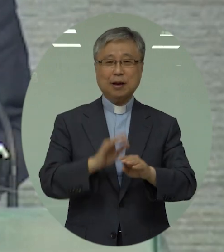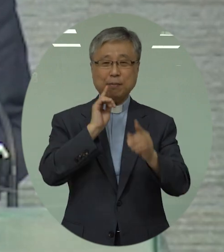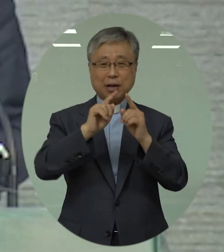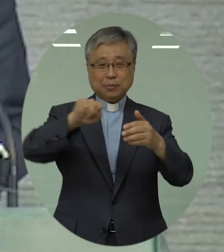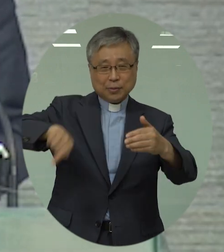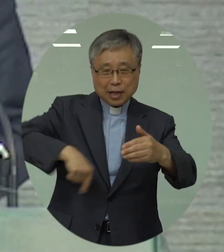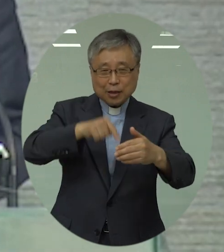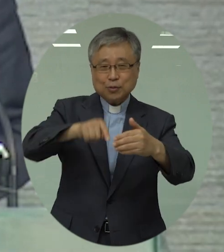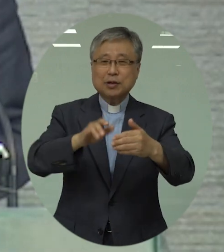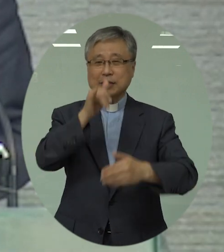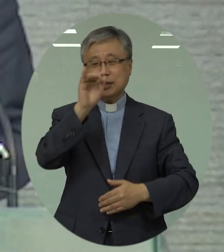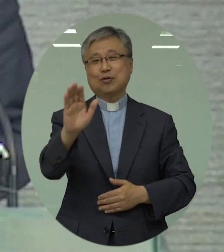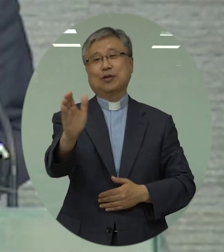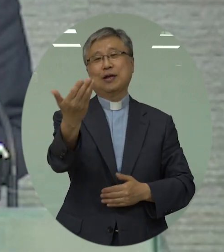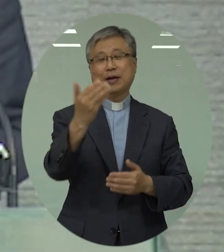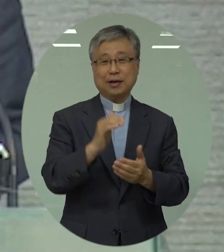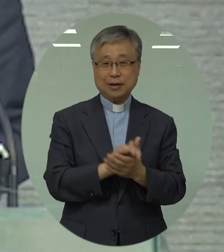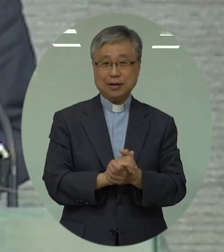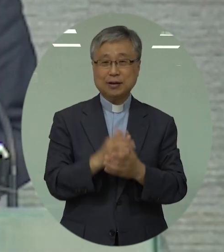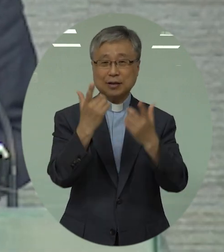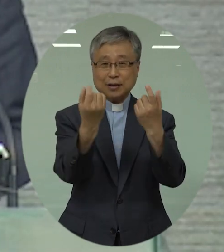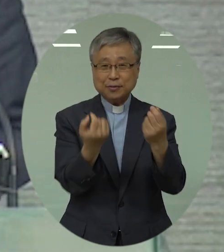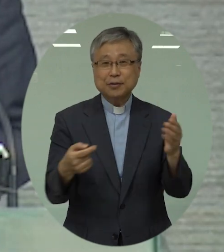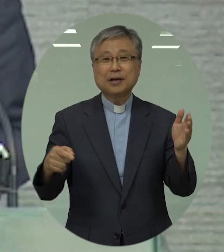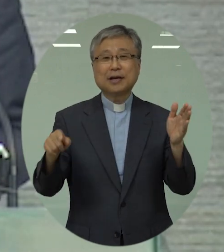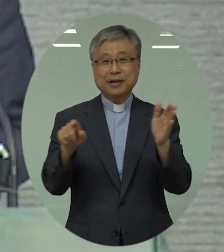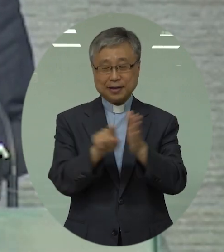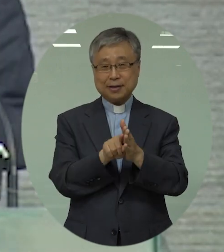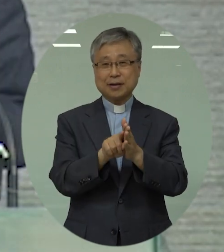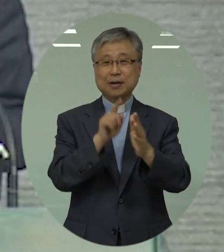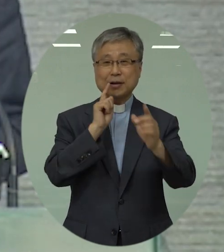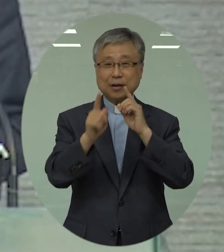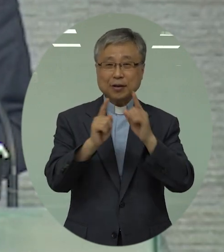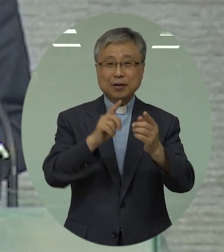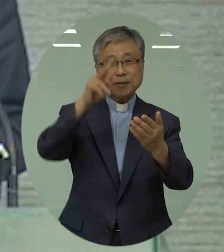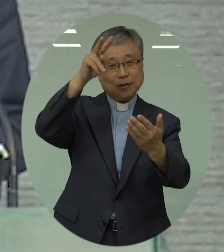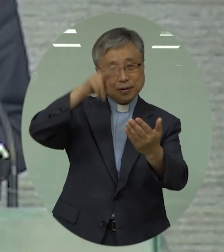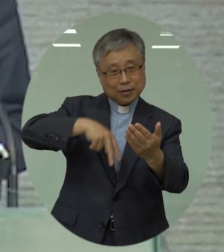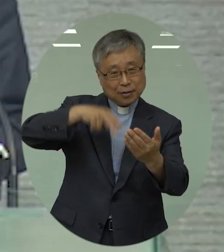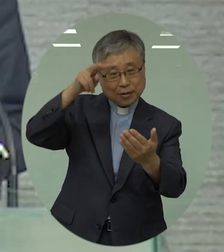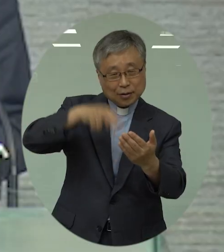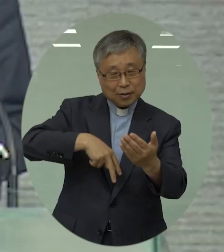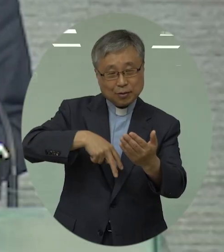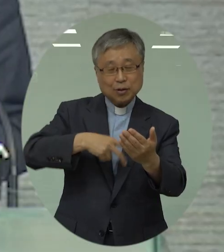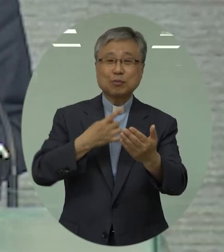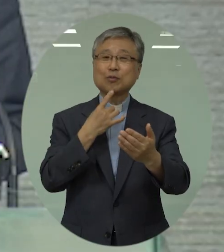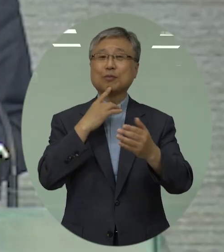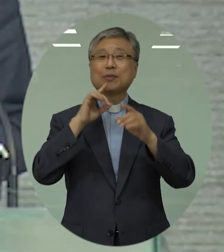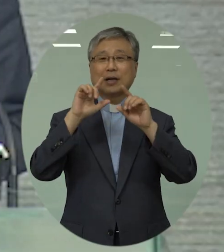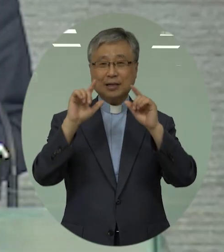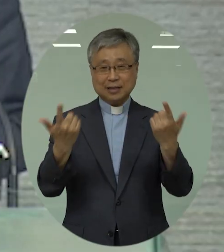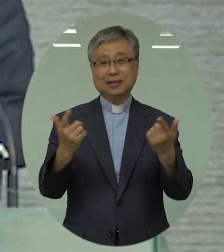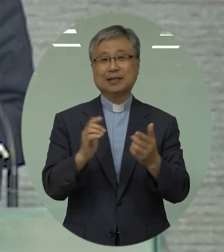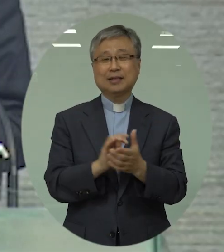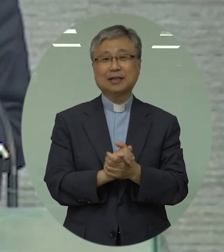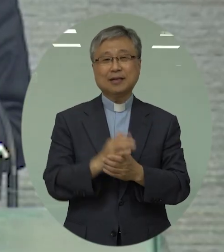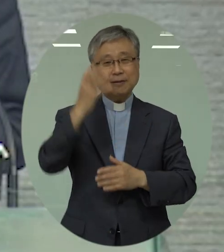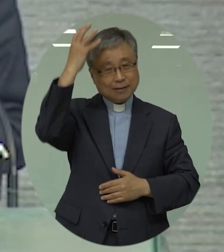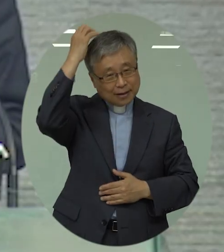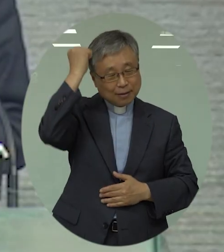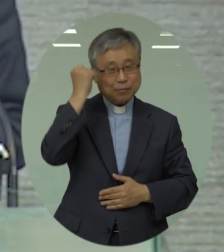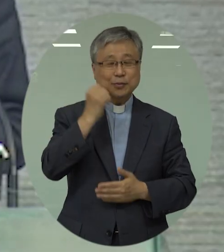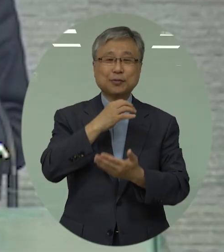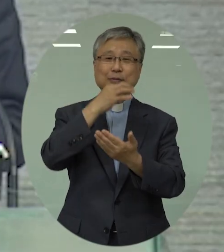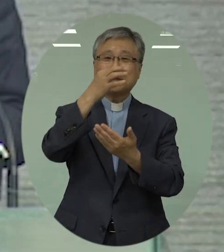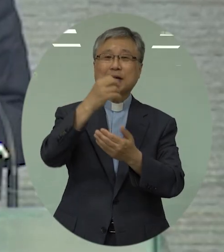안에 있어야 돼요. 말씀이. 그러려면 뭐예요? 말씀을 읽고 뿐만 아니라 암송도